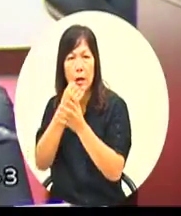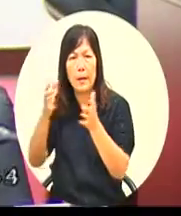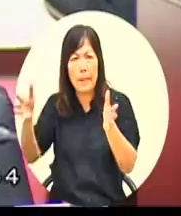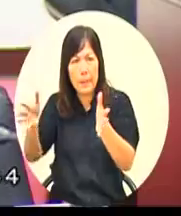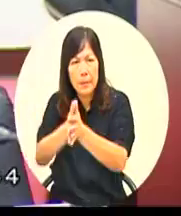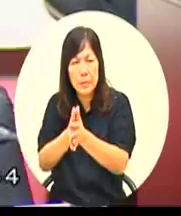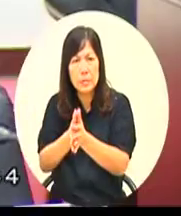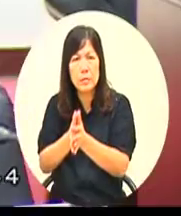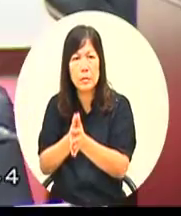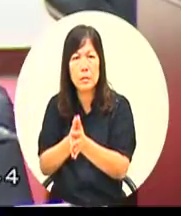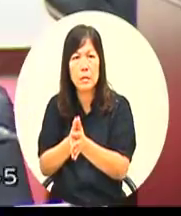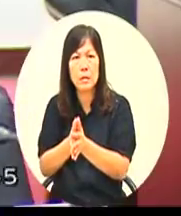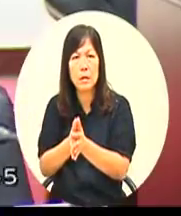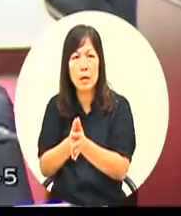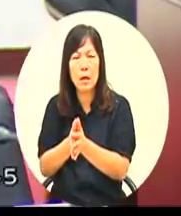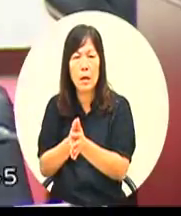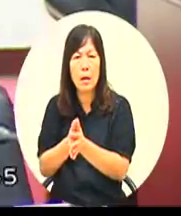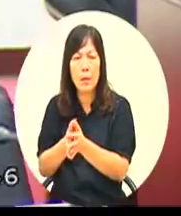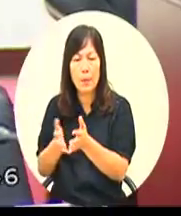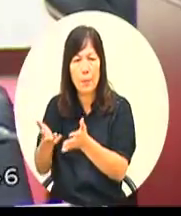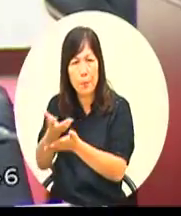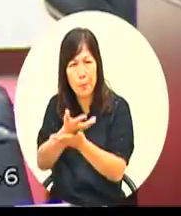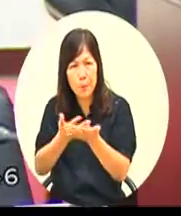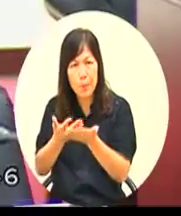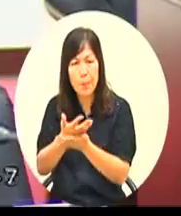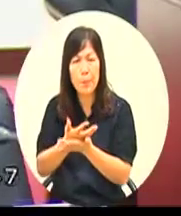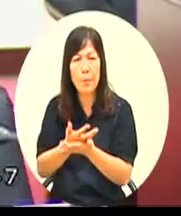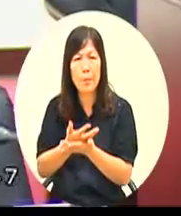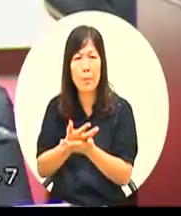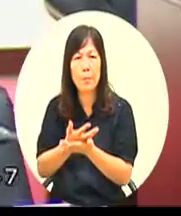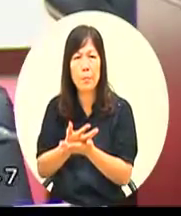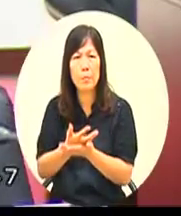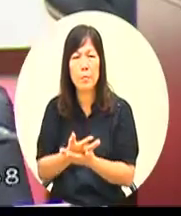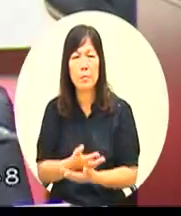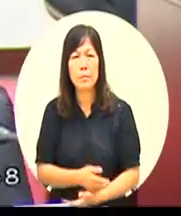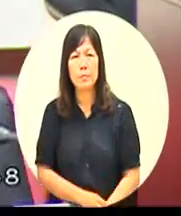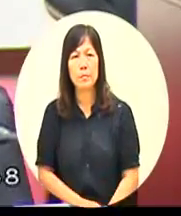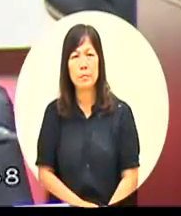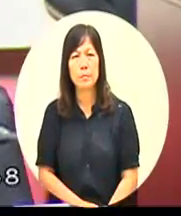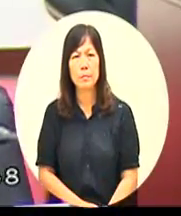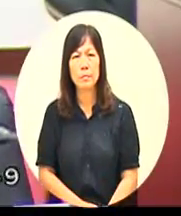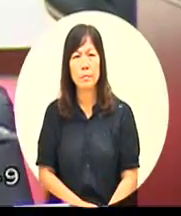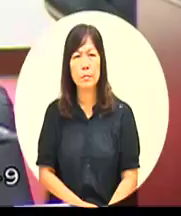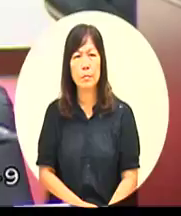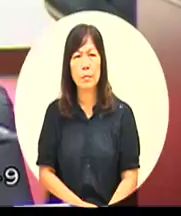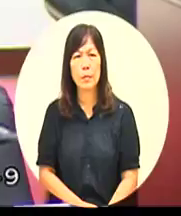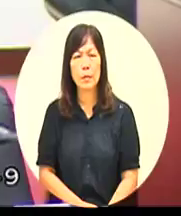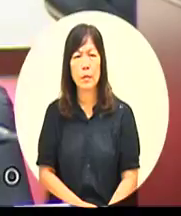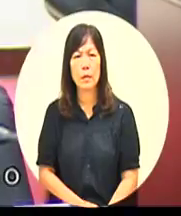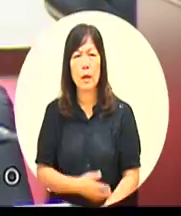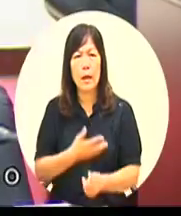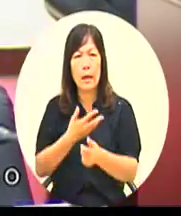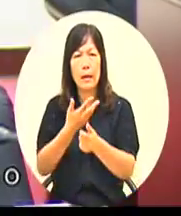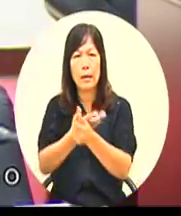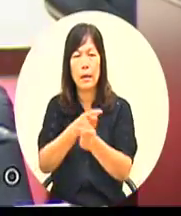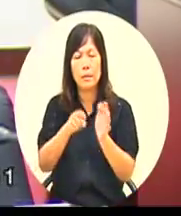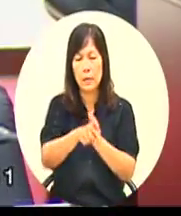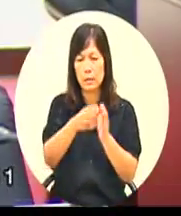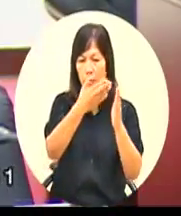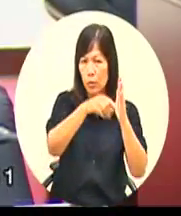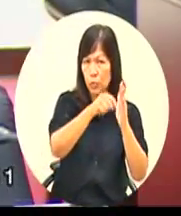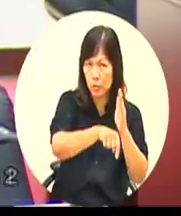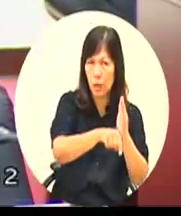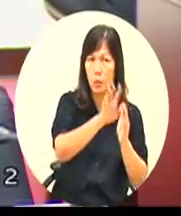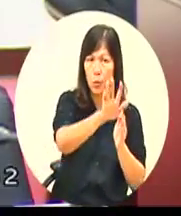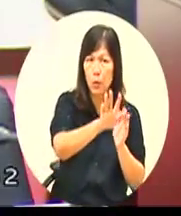够互相的来给像 这个学校有的